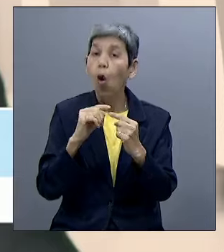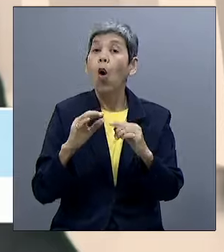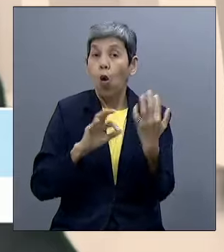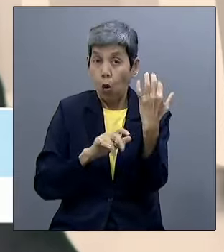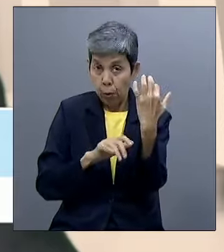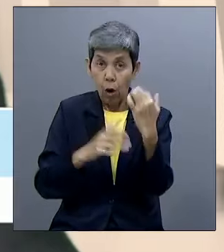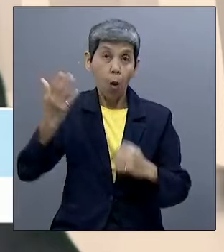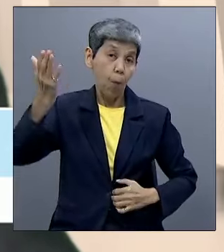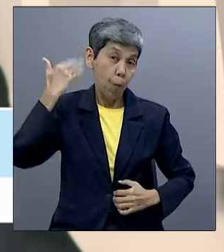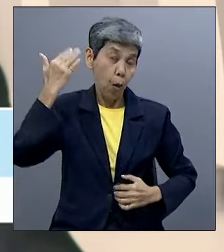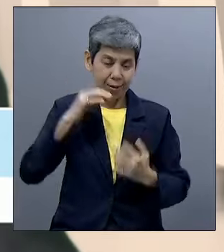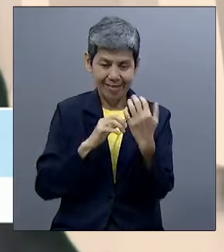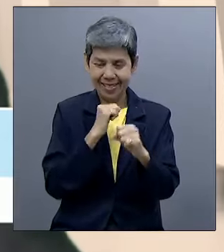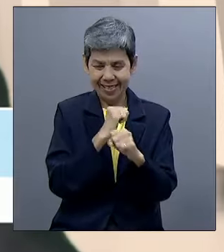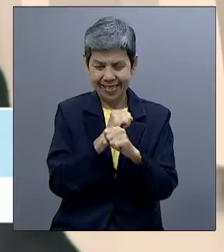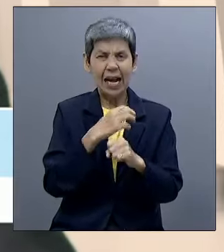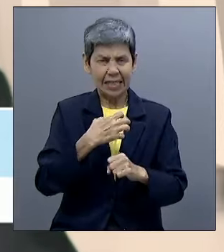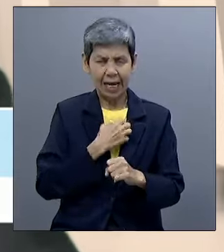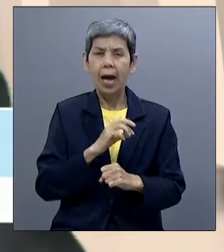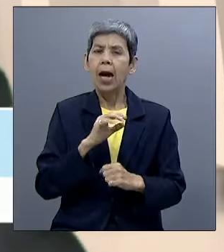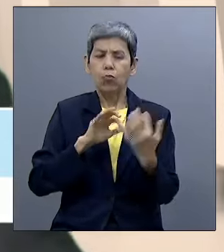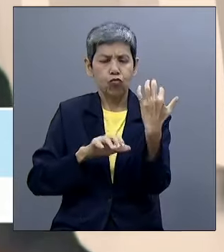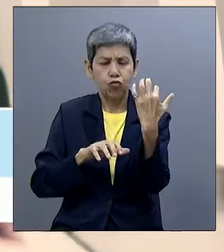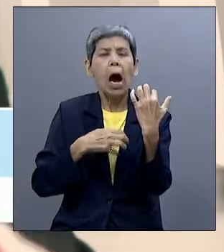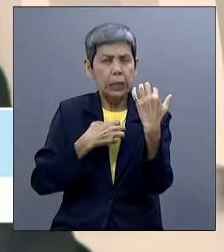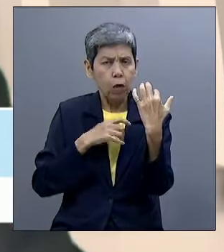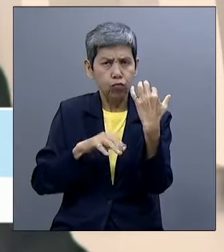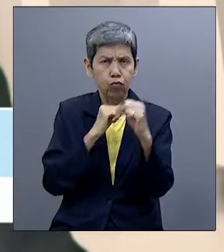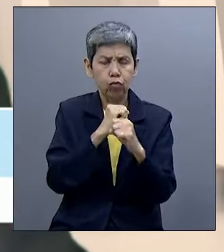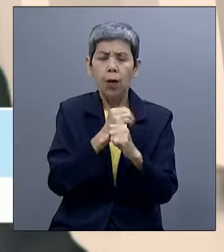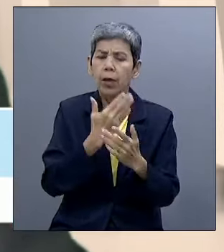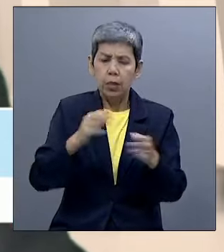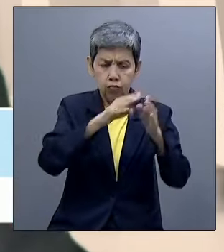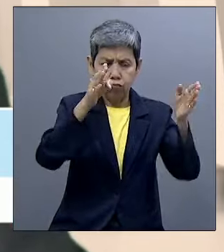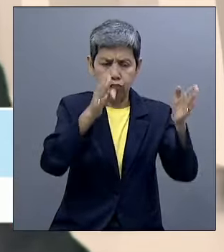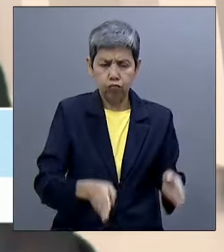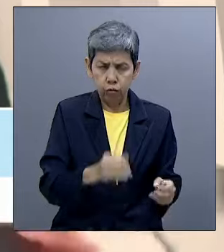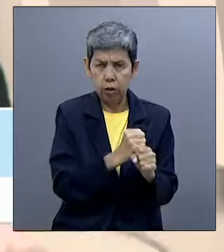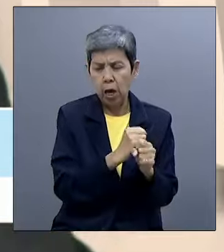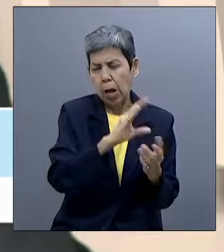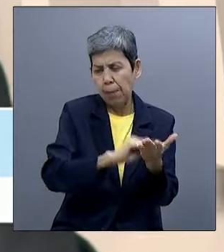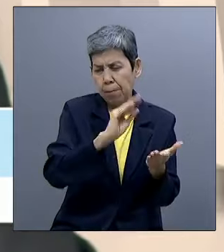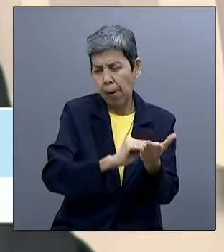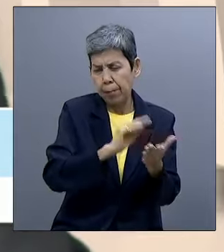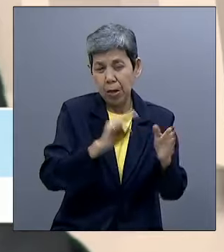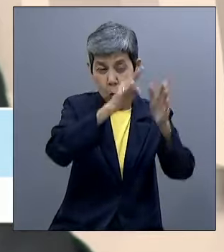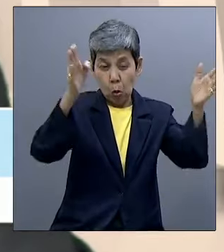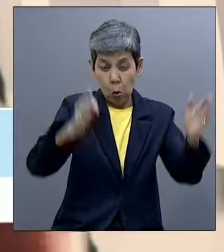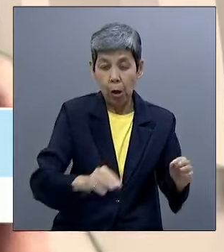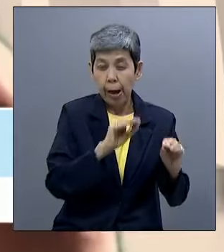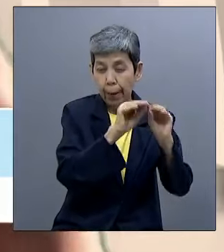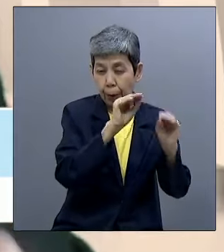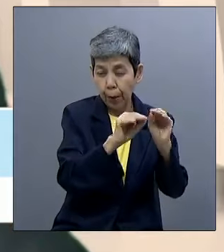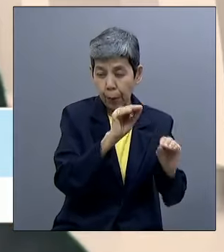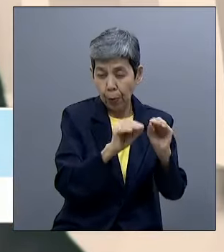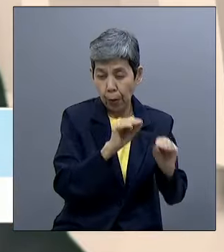ซึ่งเมื่อก่อนเนี่ยเวลาที่หน่วยงานเนี่ยอยากจะมีระบบคอมพิวเตอร์อะไรอาจจะไปซื้อเซิร์ฟเวอร์ตัวหนึ่งมาใช้เริ่มจากขยายจากเซิร์ฟเวอร์หนึ่งตัวเป็นสองตัวมา